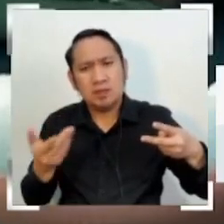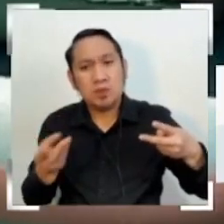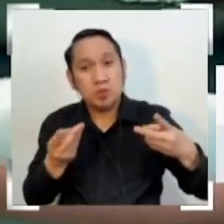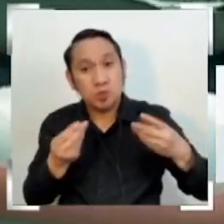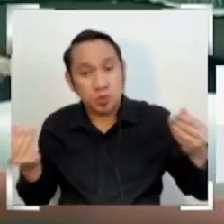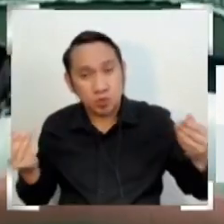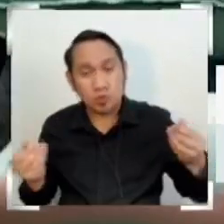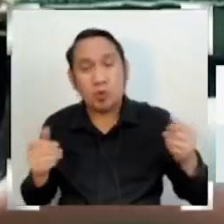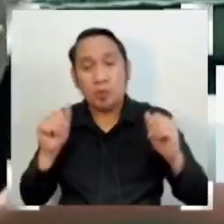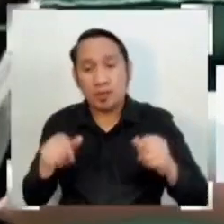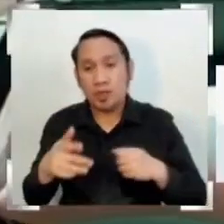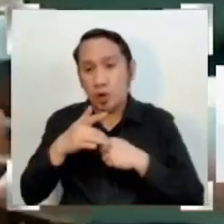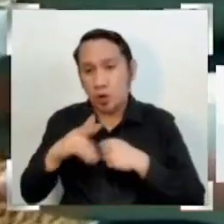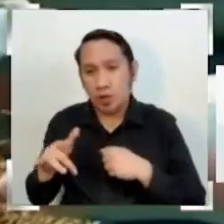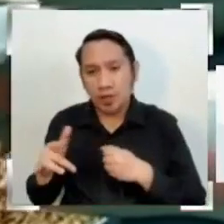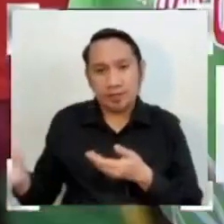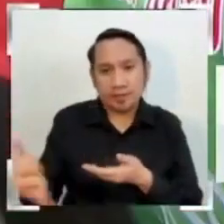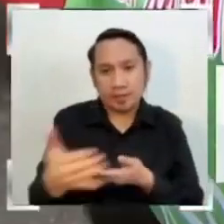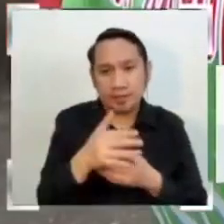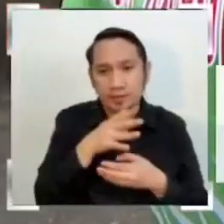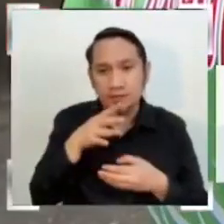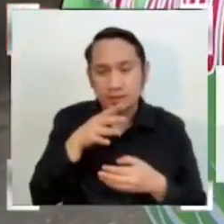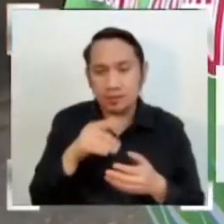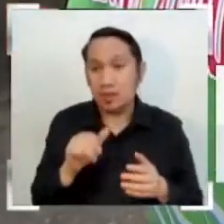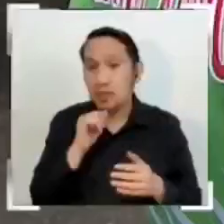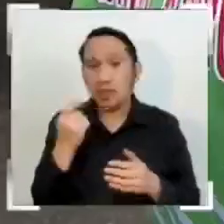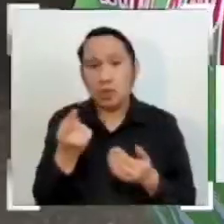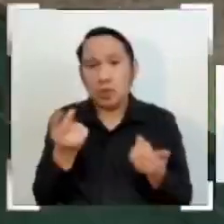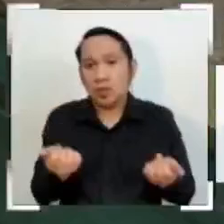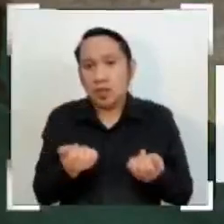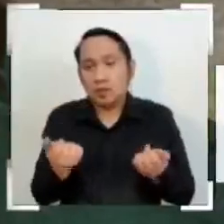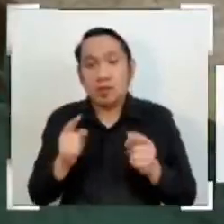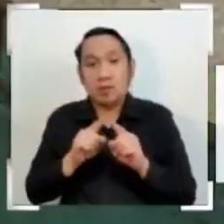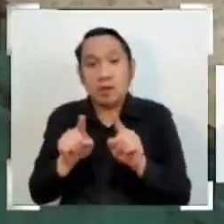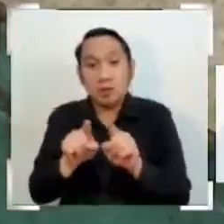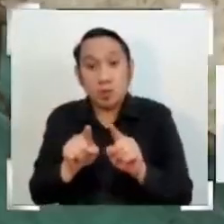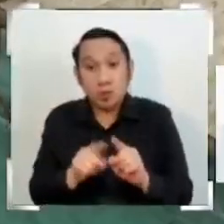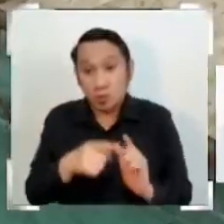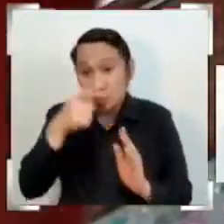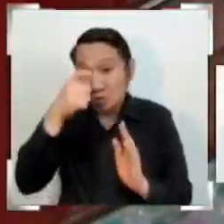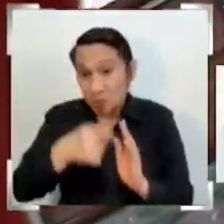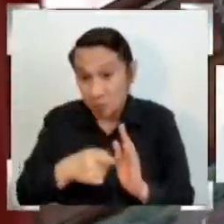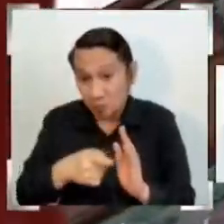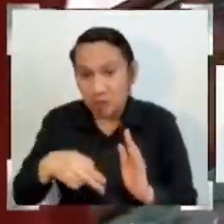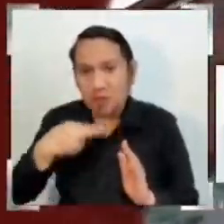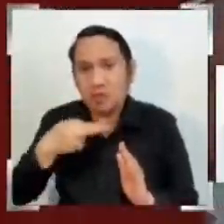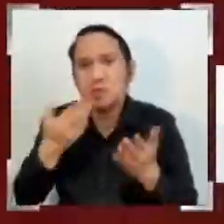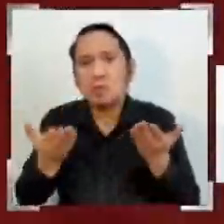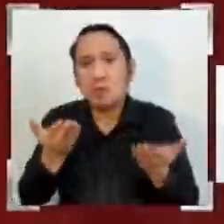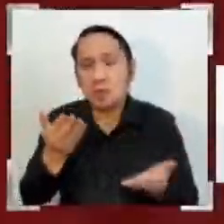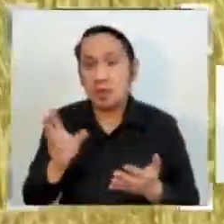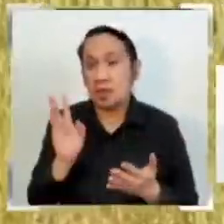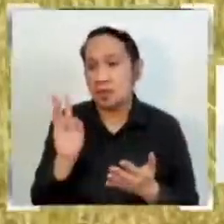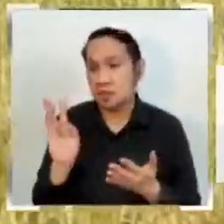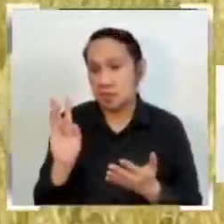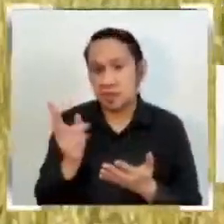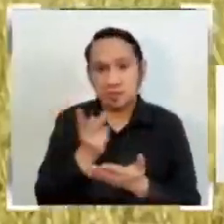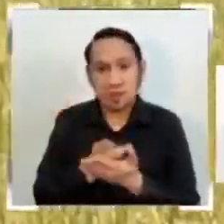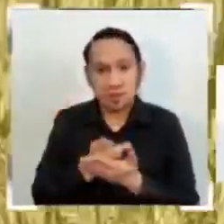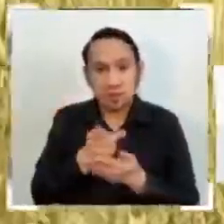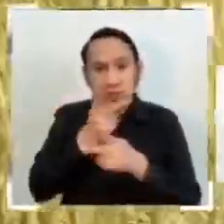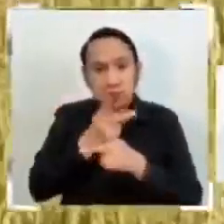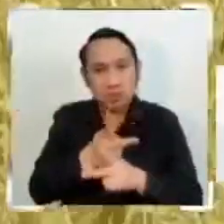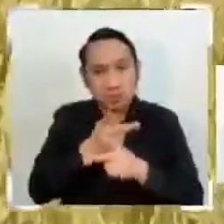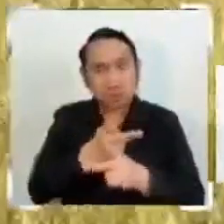harvest. Hindi lang supply ang hamon, kundi pati presyo ng bigas na baka umabot sa 60 pesos kada kilo, lalo't na